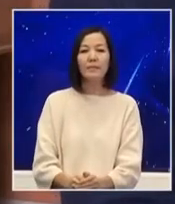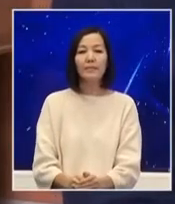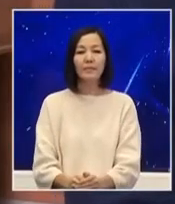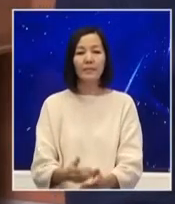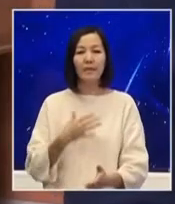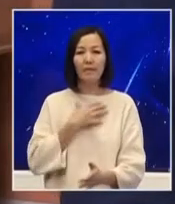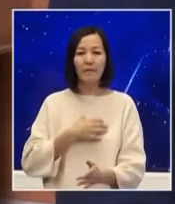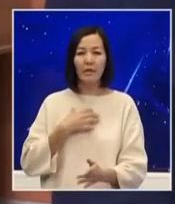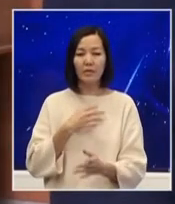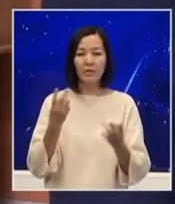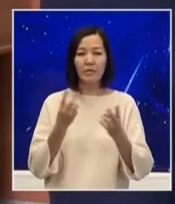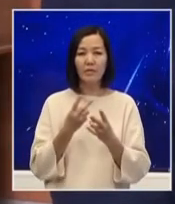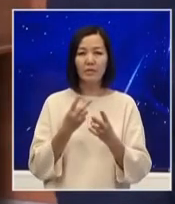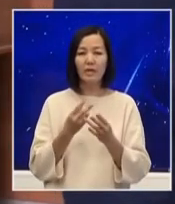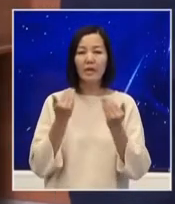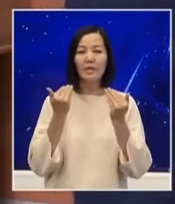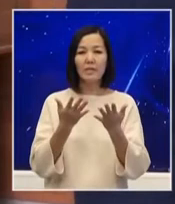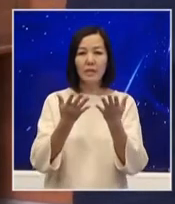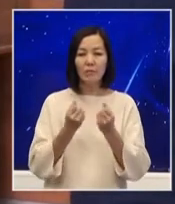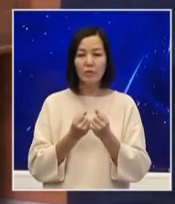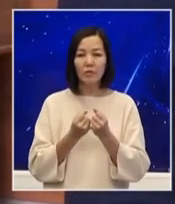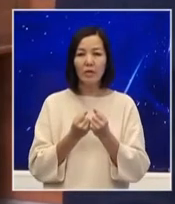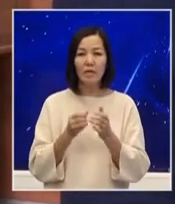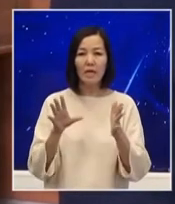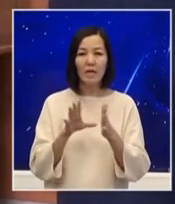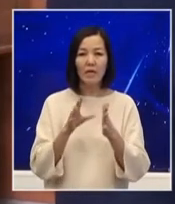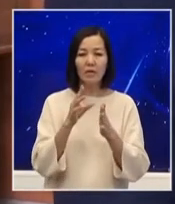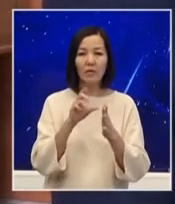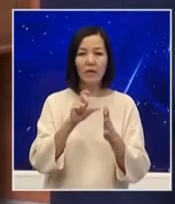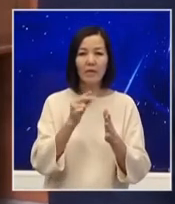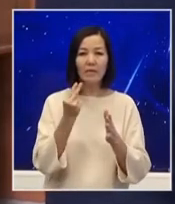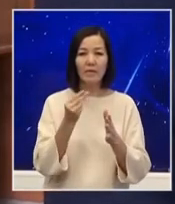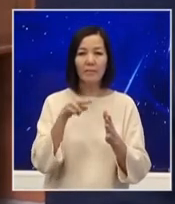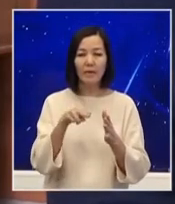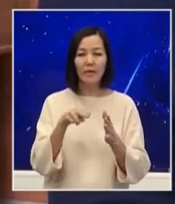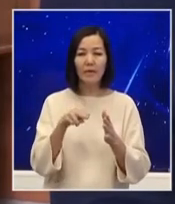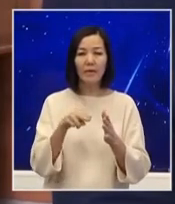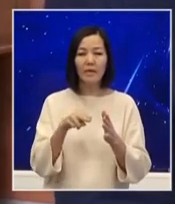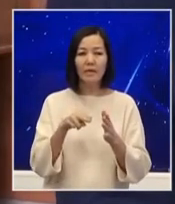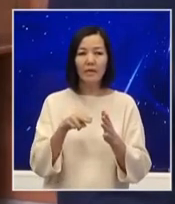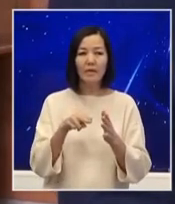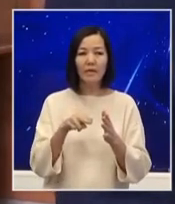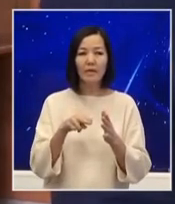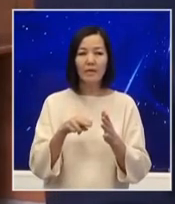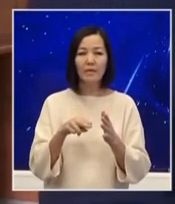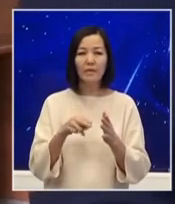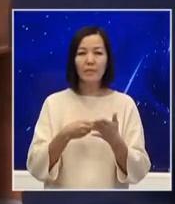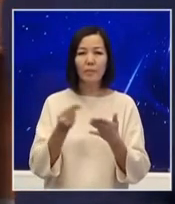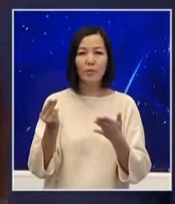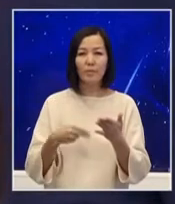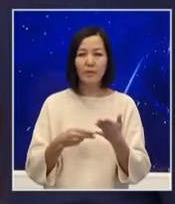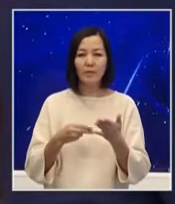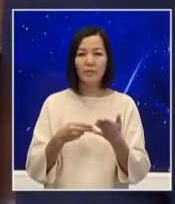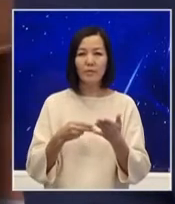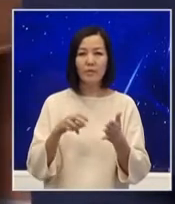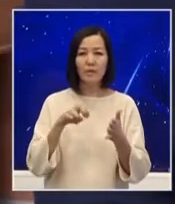Важным фактором является наличие у услугополучателя электронной цифровой подписи. Посредством электронной цифровой подписи он подает